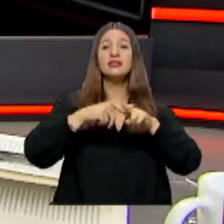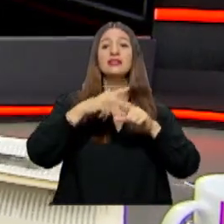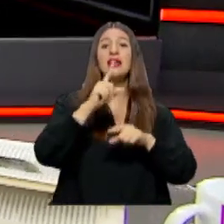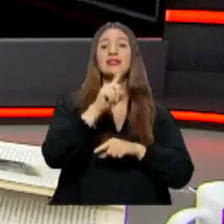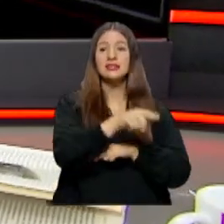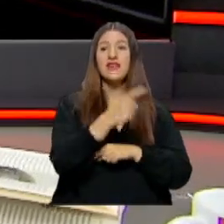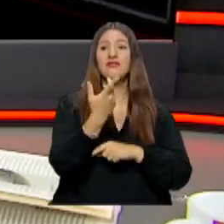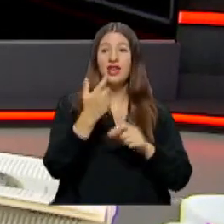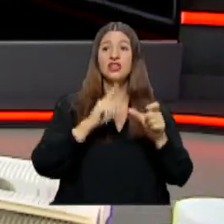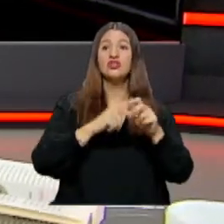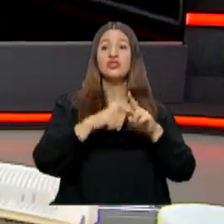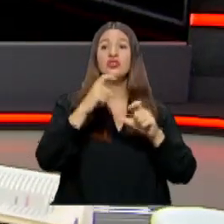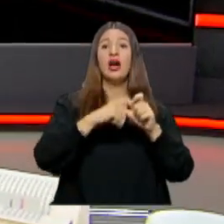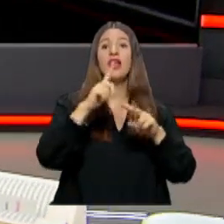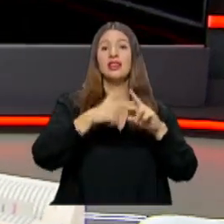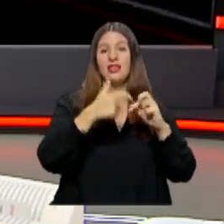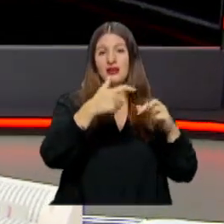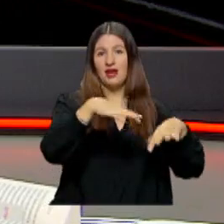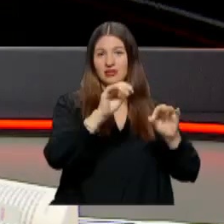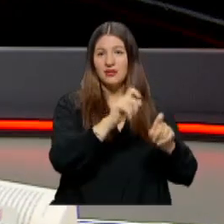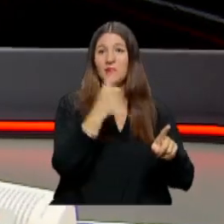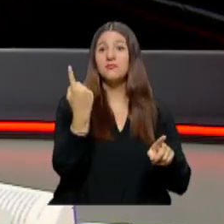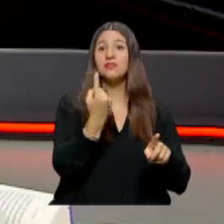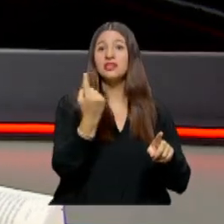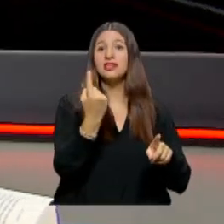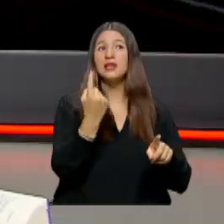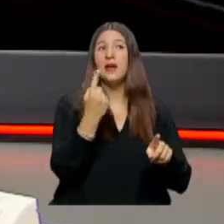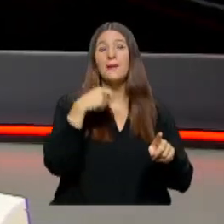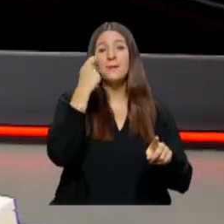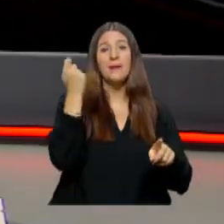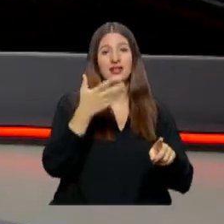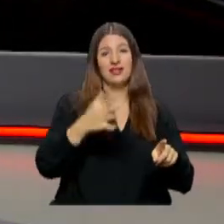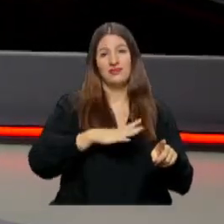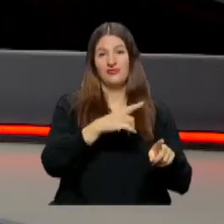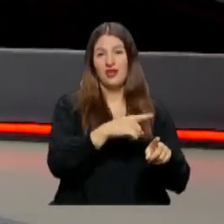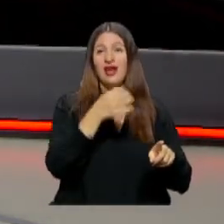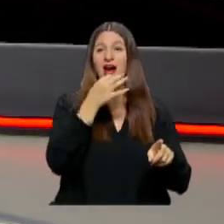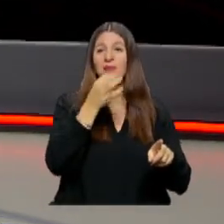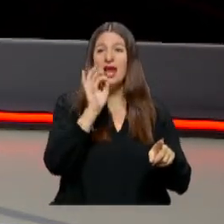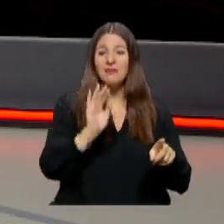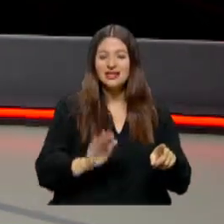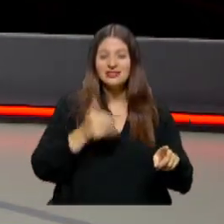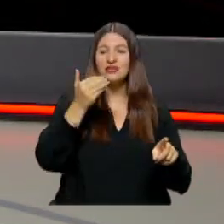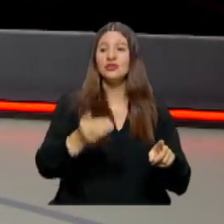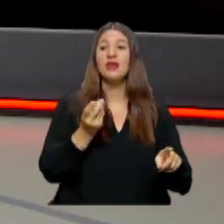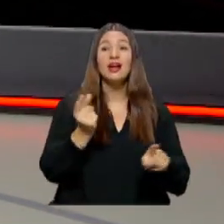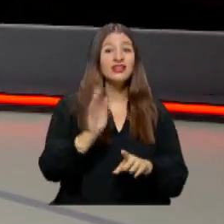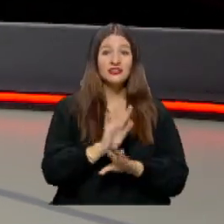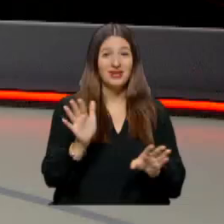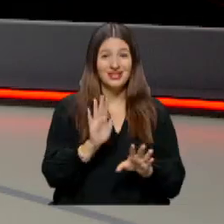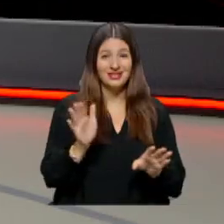Basmaz ve Çağlar Güner imzalı bir belgeselimiz var. Haberin hemen ardından